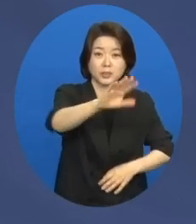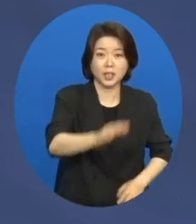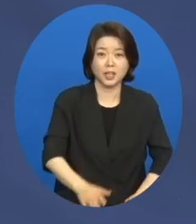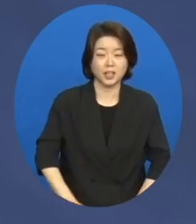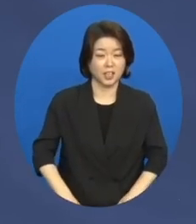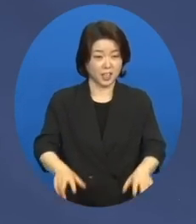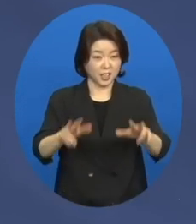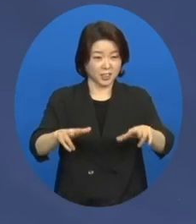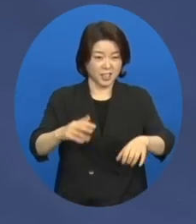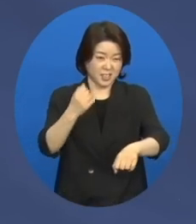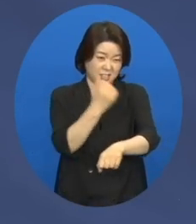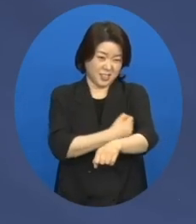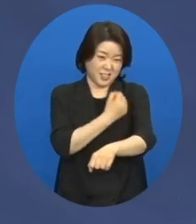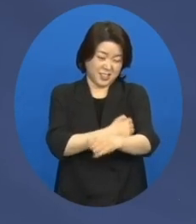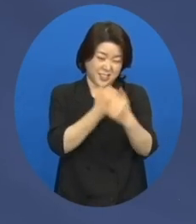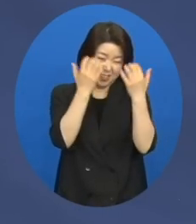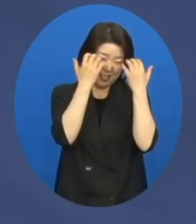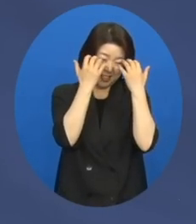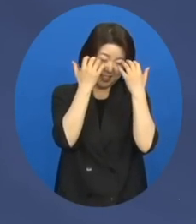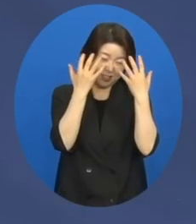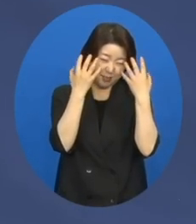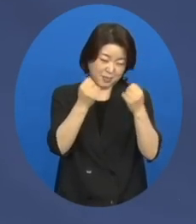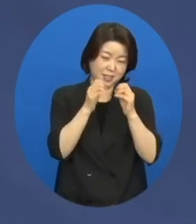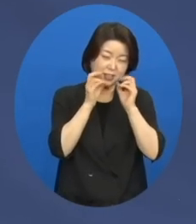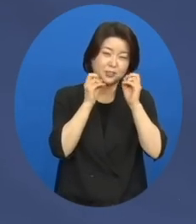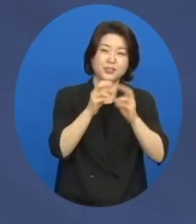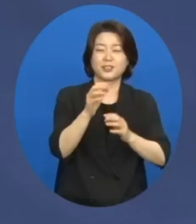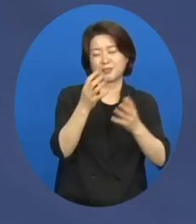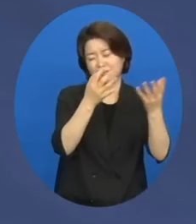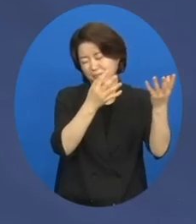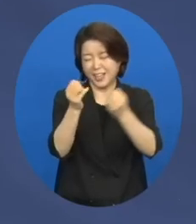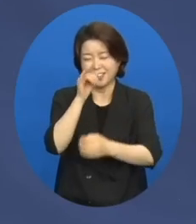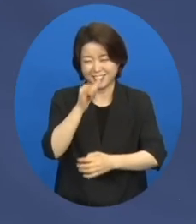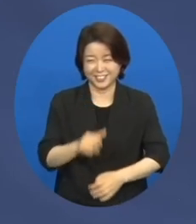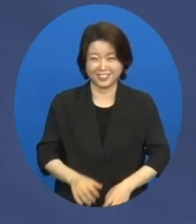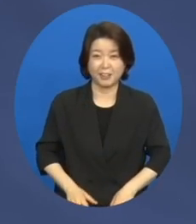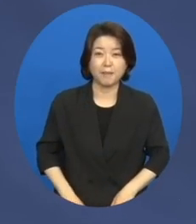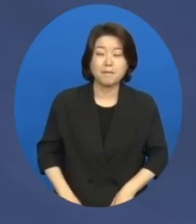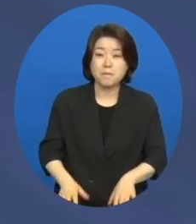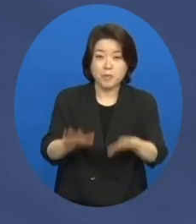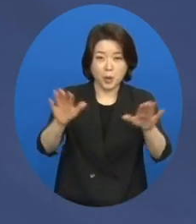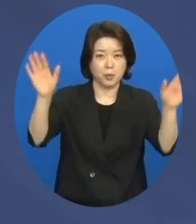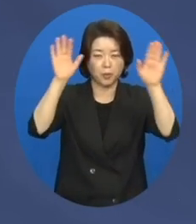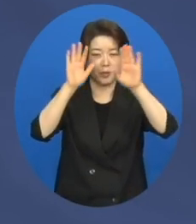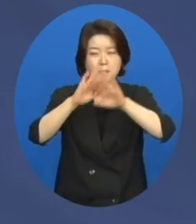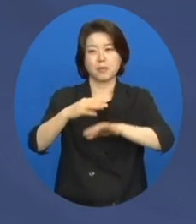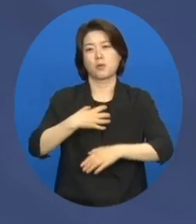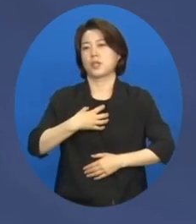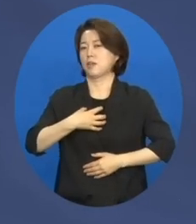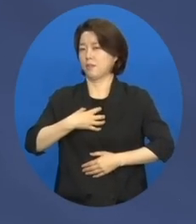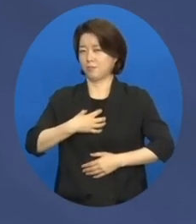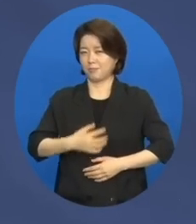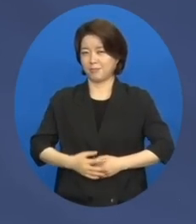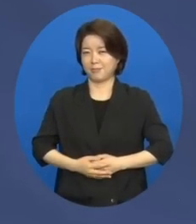고생을 죽도록 하는 그런 선교사님들이 많이 계세요. 그러니까 오늘 밤이 위험한 밤이에요.